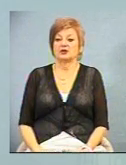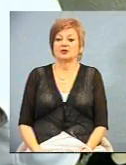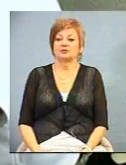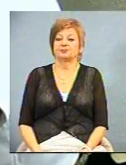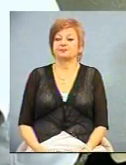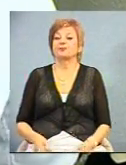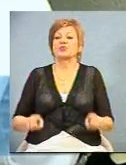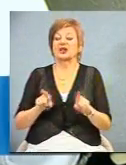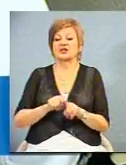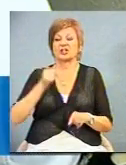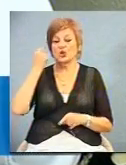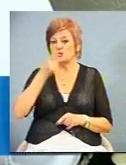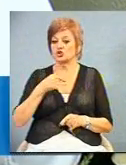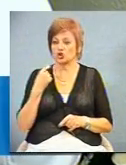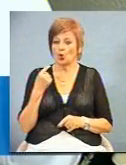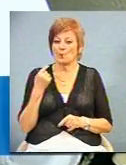Таким чином